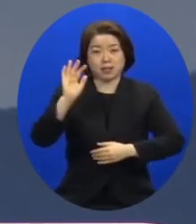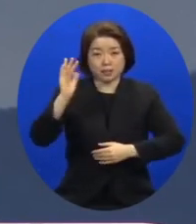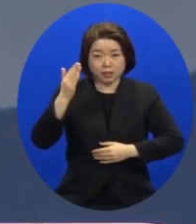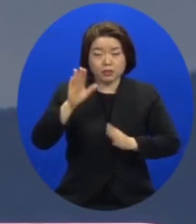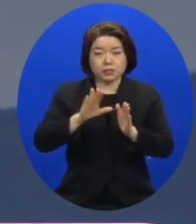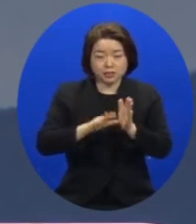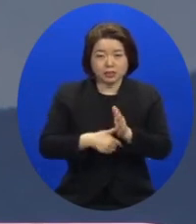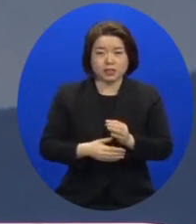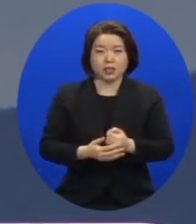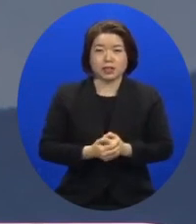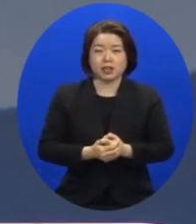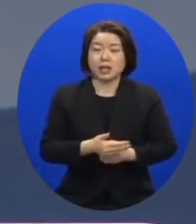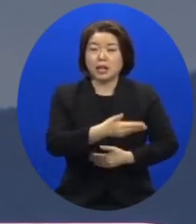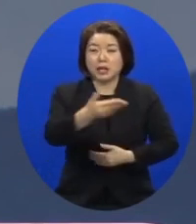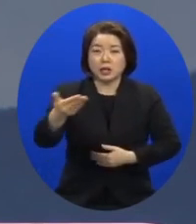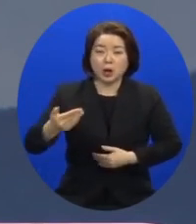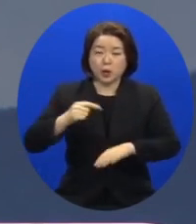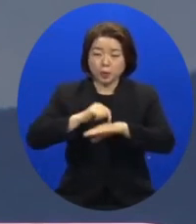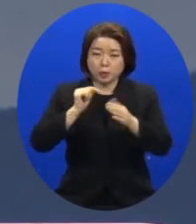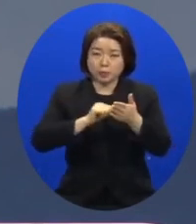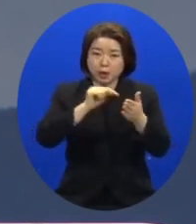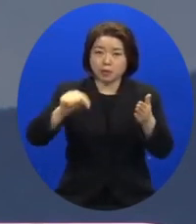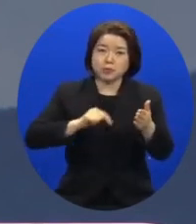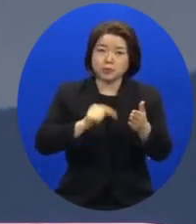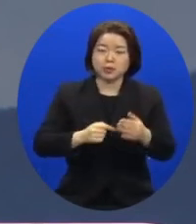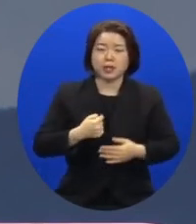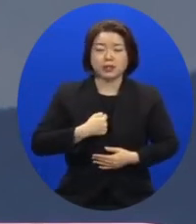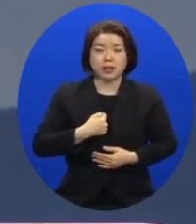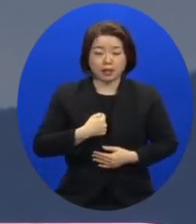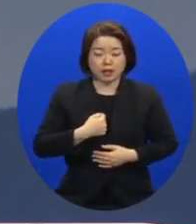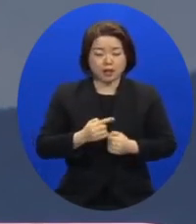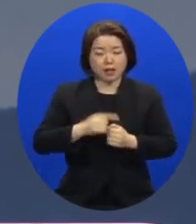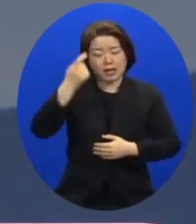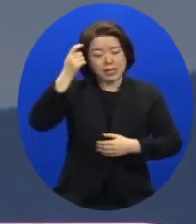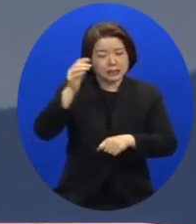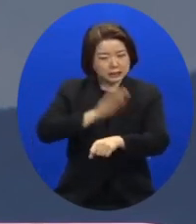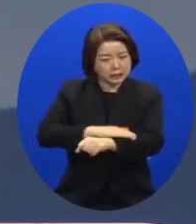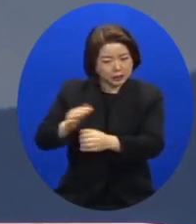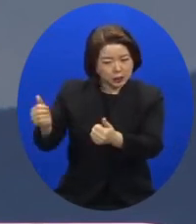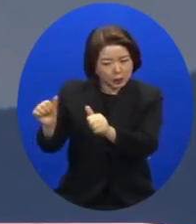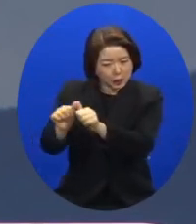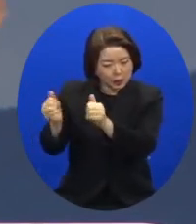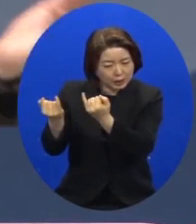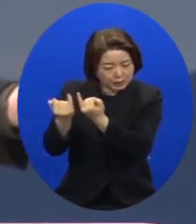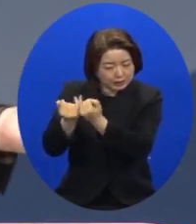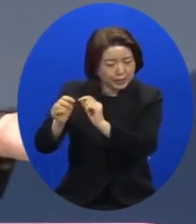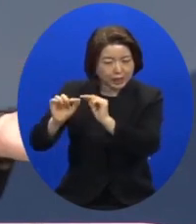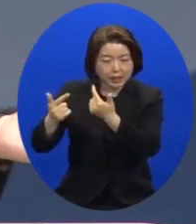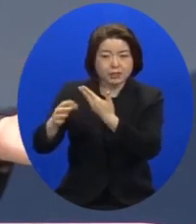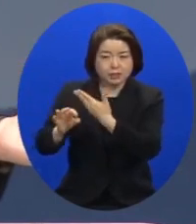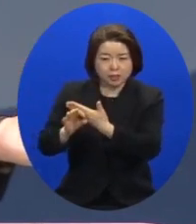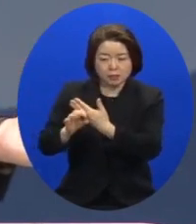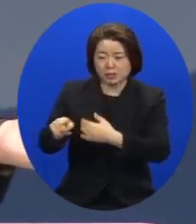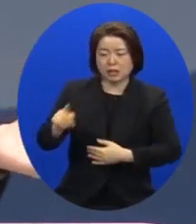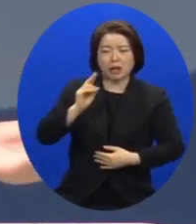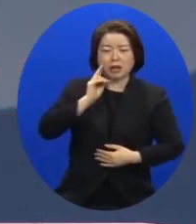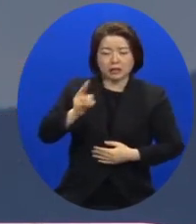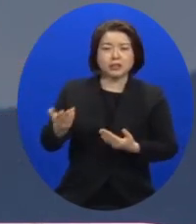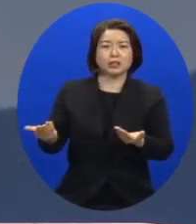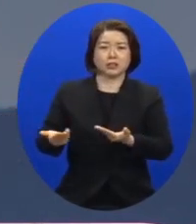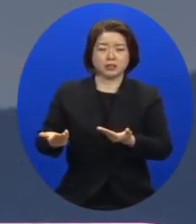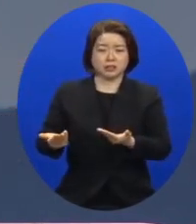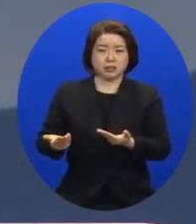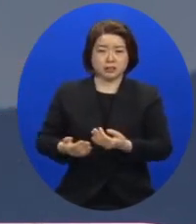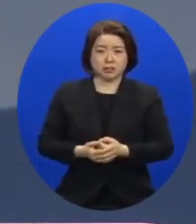그 때 여러분의 마음에 내가 슬기로운 전혀 갖지 않았다면 며칠 자 끔찍한 일입니다